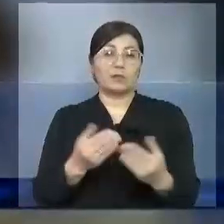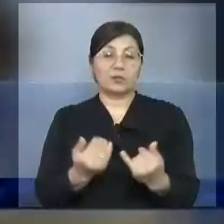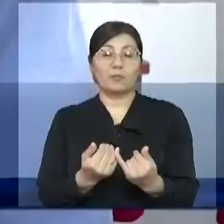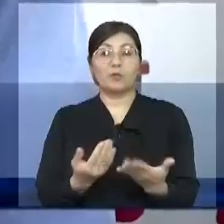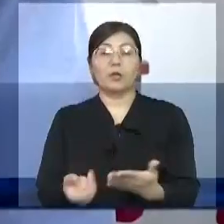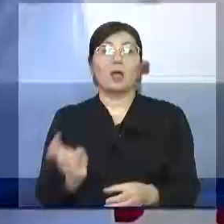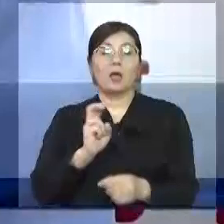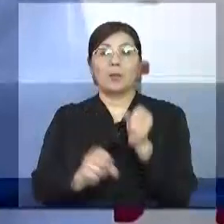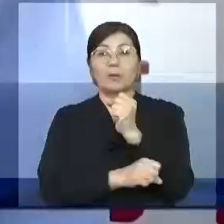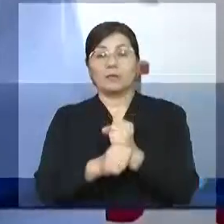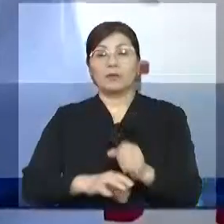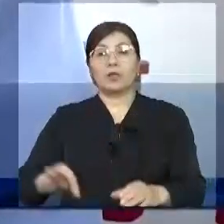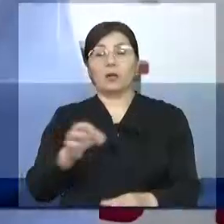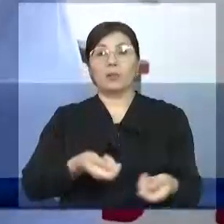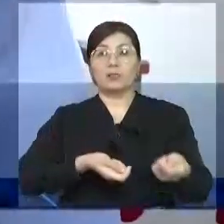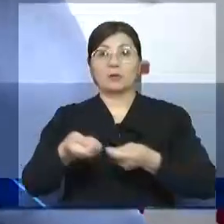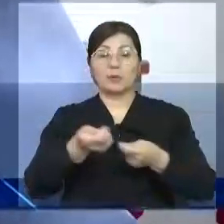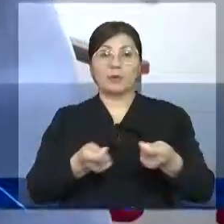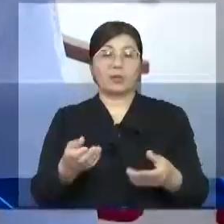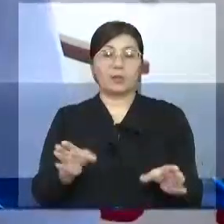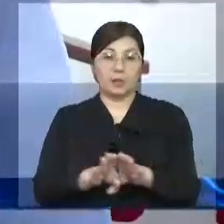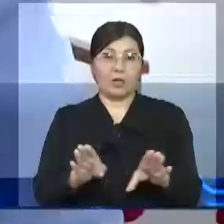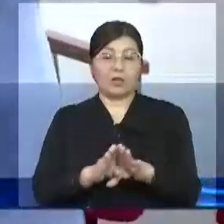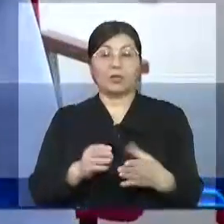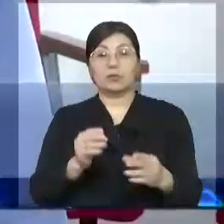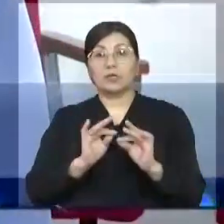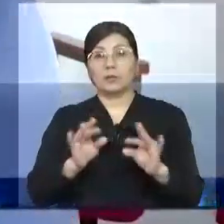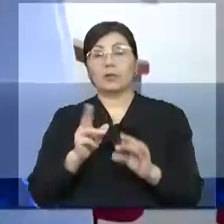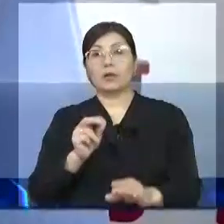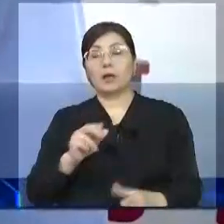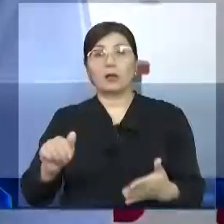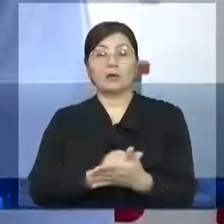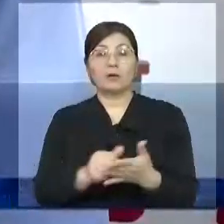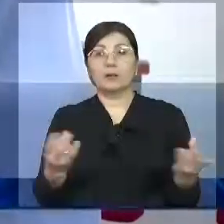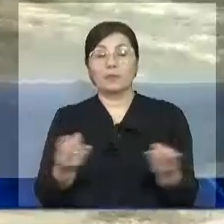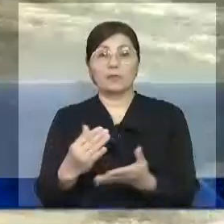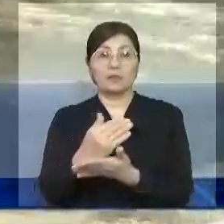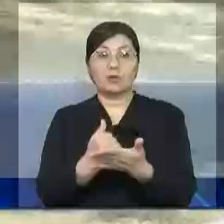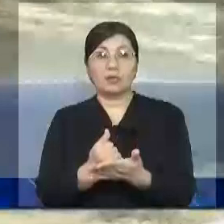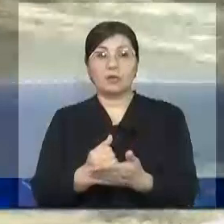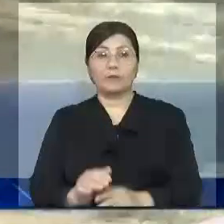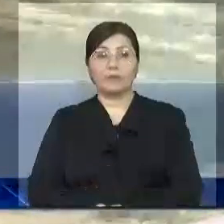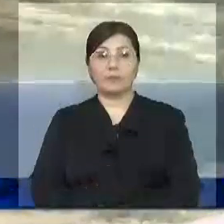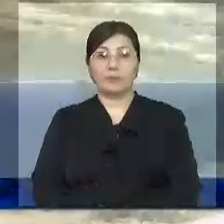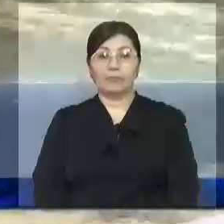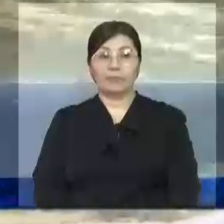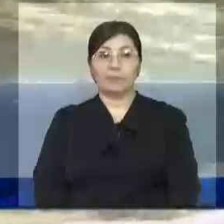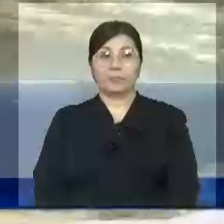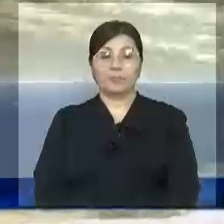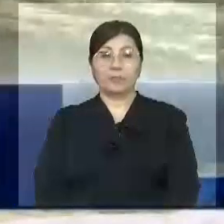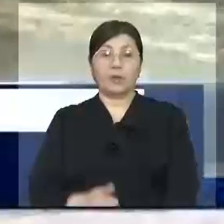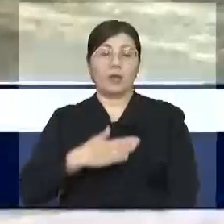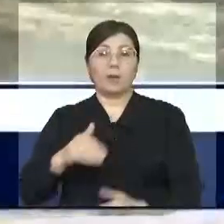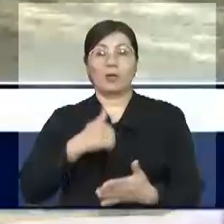пришли специалисты из областных управлений. Они также поведают о том, какие документы необходимо собрать.